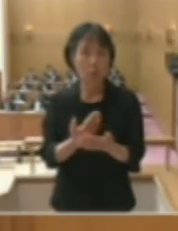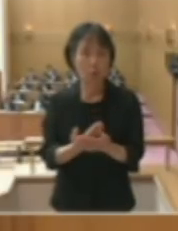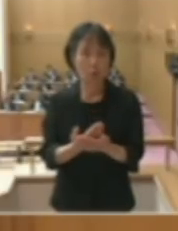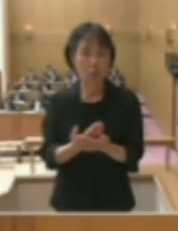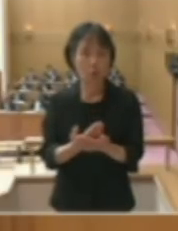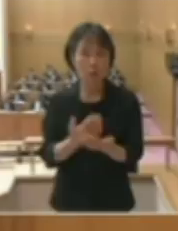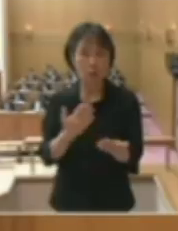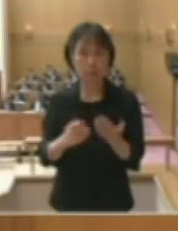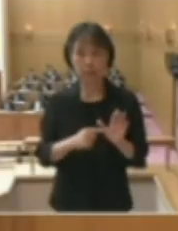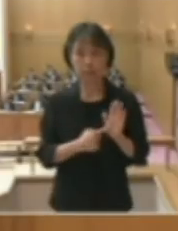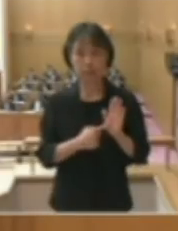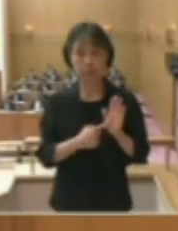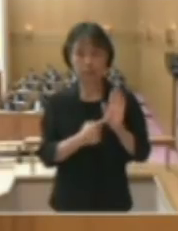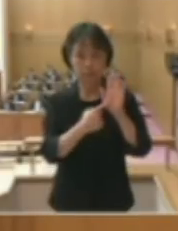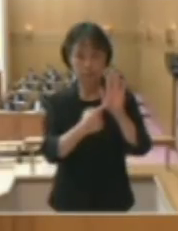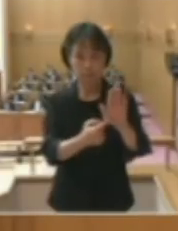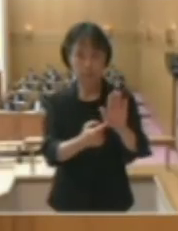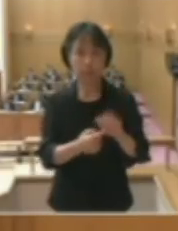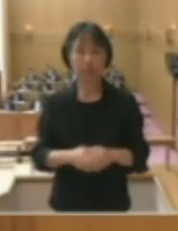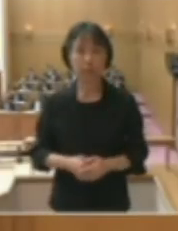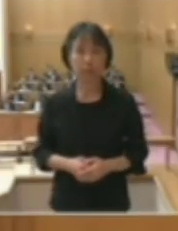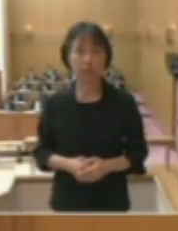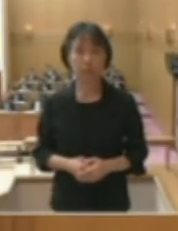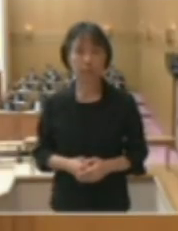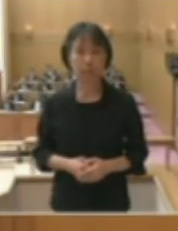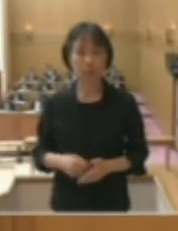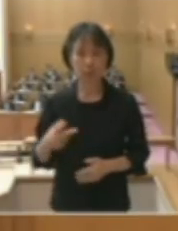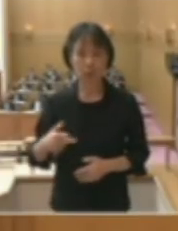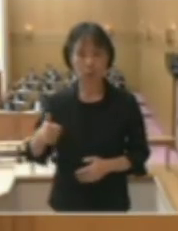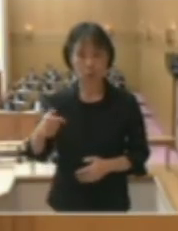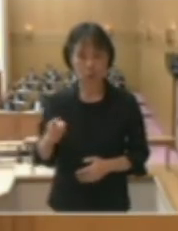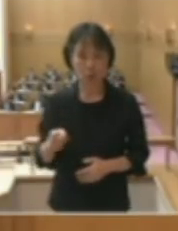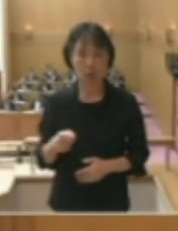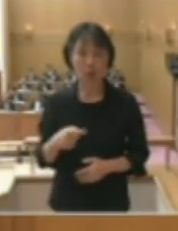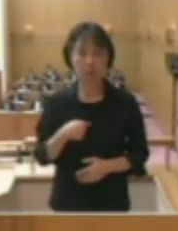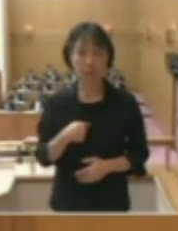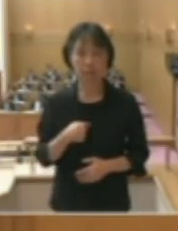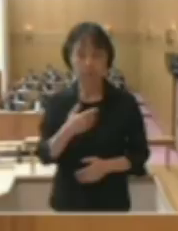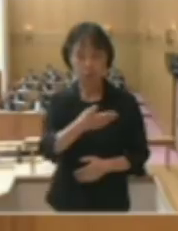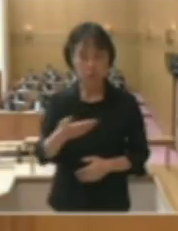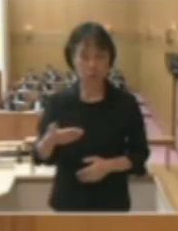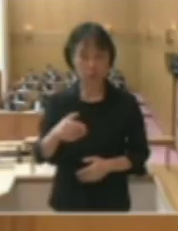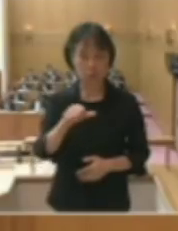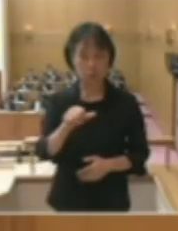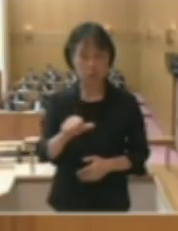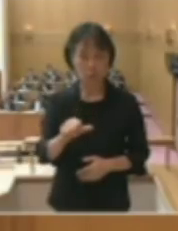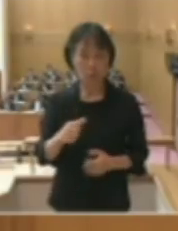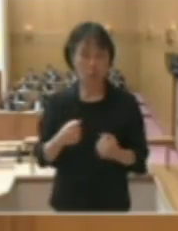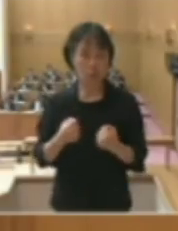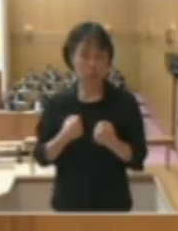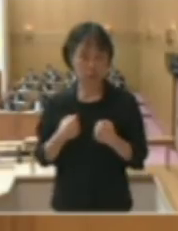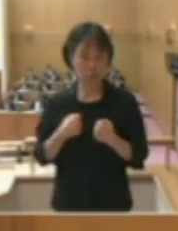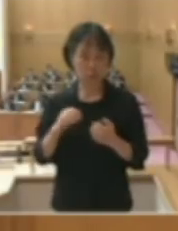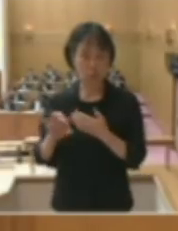。すなわち市長は水五君を例にとり本質を見